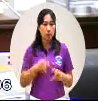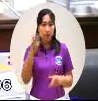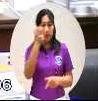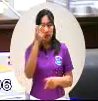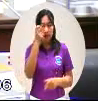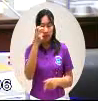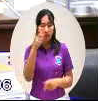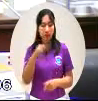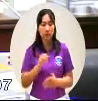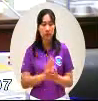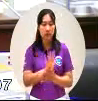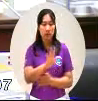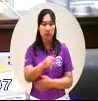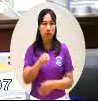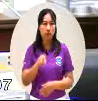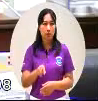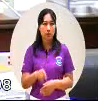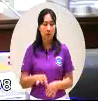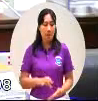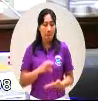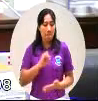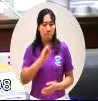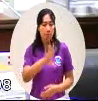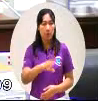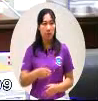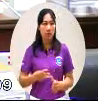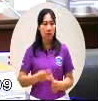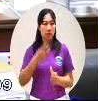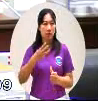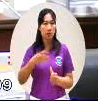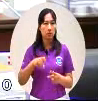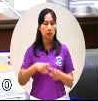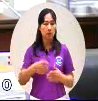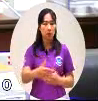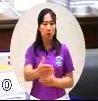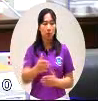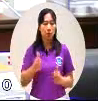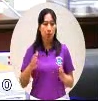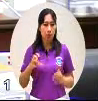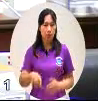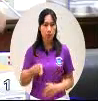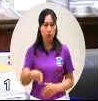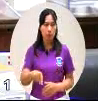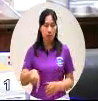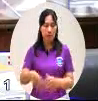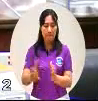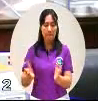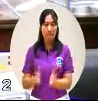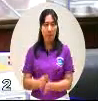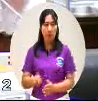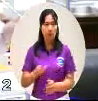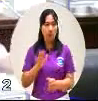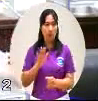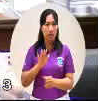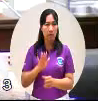呢，能够提醒我们第三工程处这个区块稍微做一个集